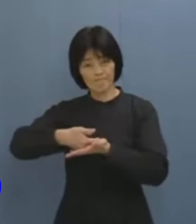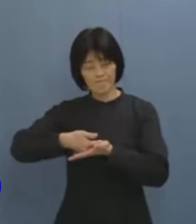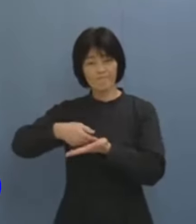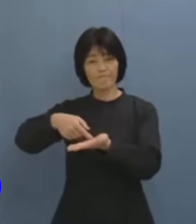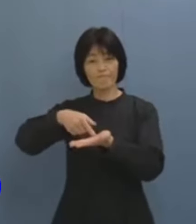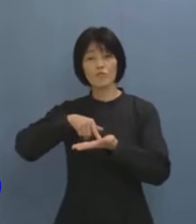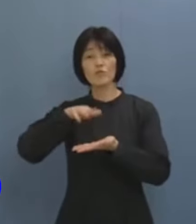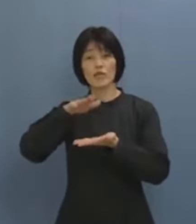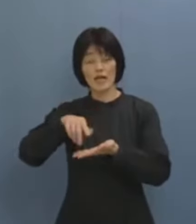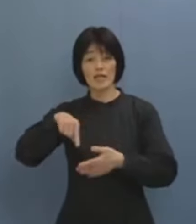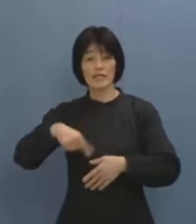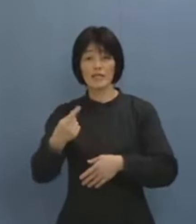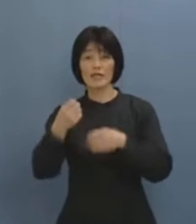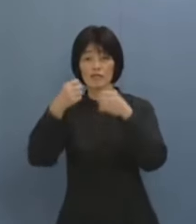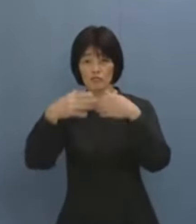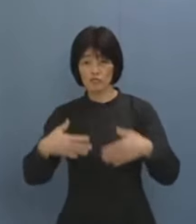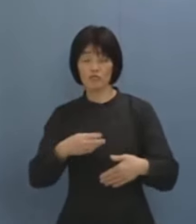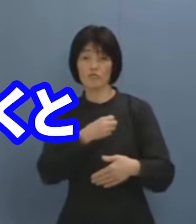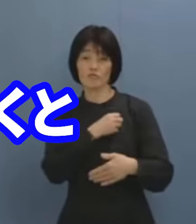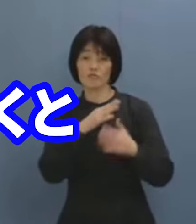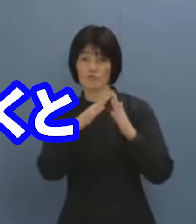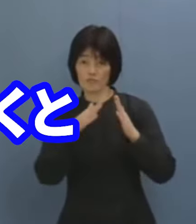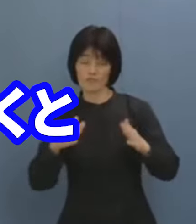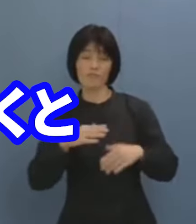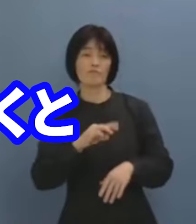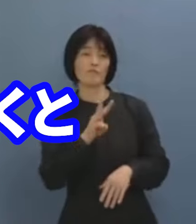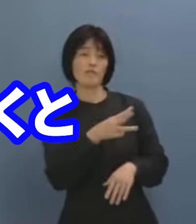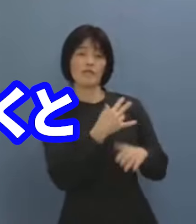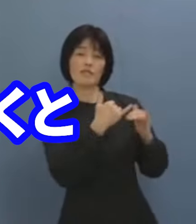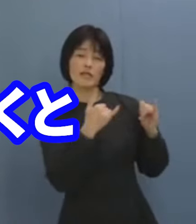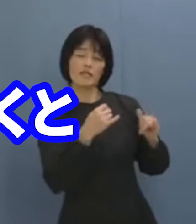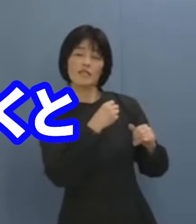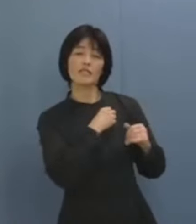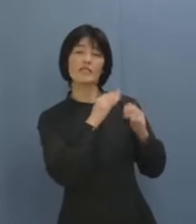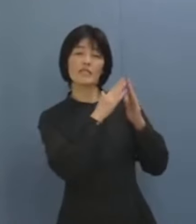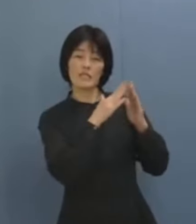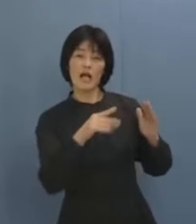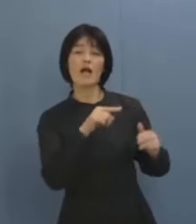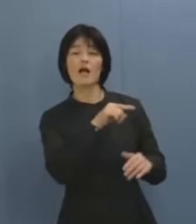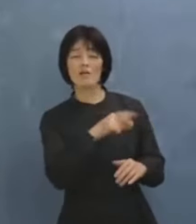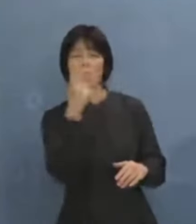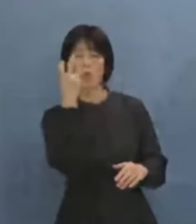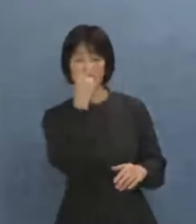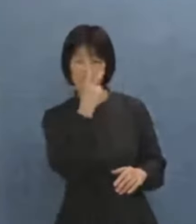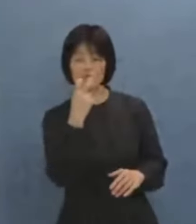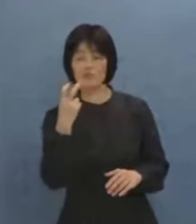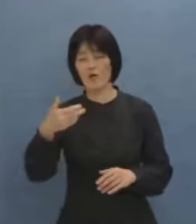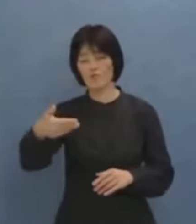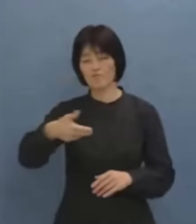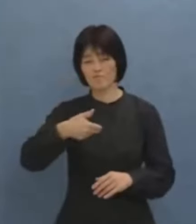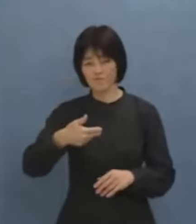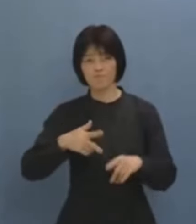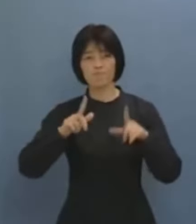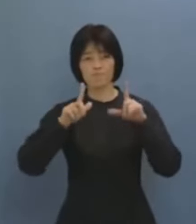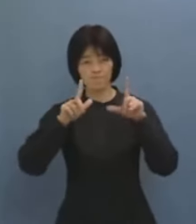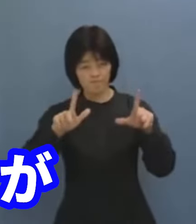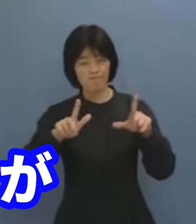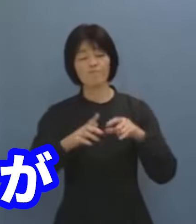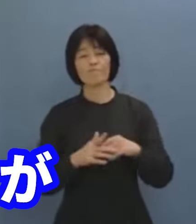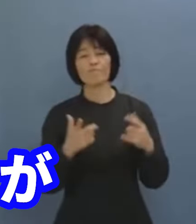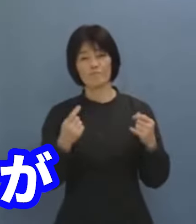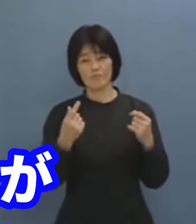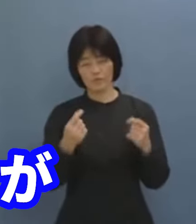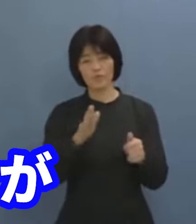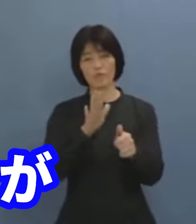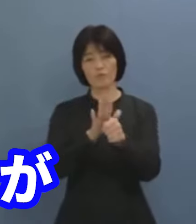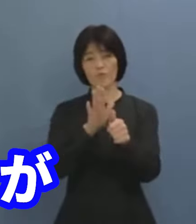委員会、それから第三者委員会の調査をしっかりやっていくということ、それに私も協力証